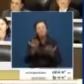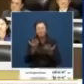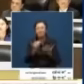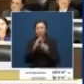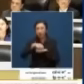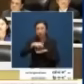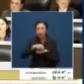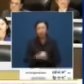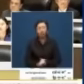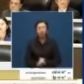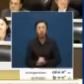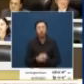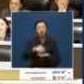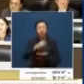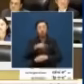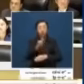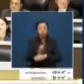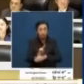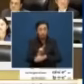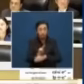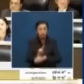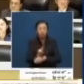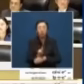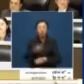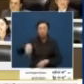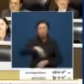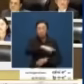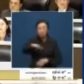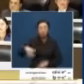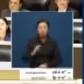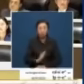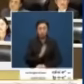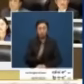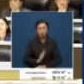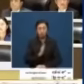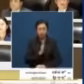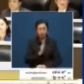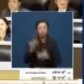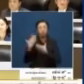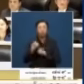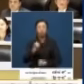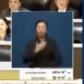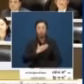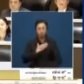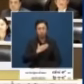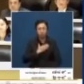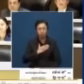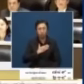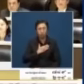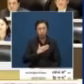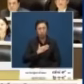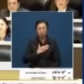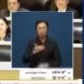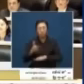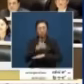ข้อบังคับที่เขาวางไว้ไม่งั้นเดี๋ยวมันจะวุ่นวายกันใหญ่ฮะ ใช่วันนี้หลังจากที่เปิดประชุมสภามาคุณผู้ชมประมาณสัก9 โมงครึ่งนะคะก็เห็นบรรยากาศดูเดือดตั้งแต่เริ่มต้นเลยล่ะ